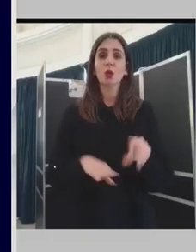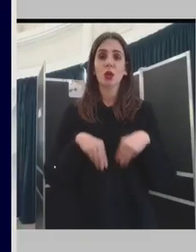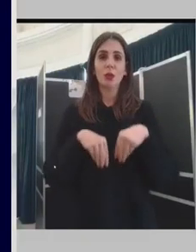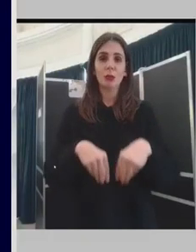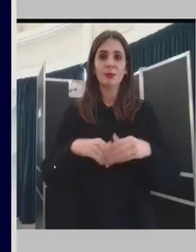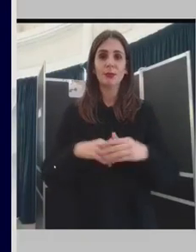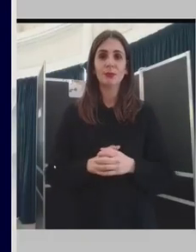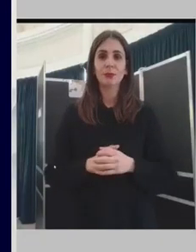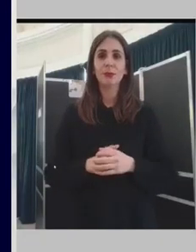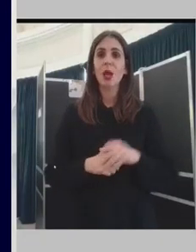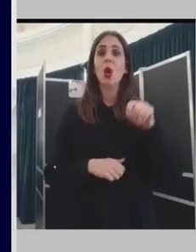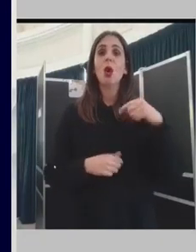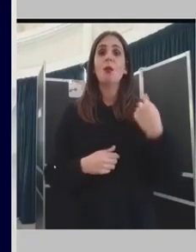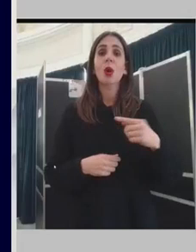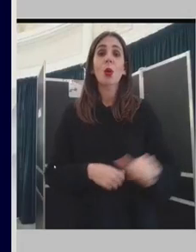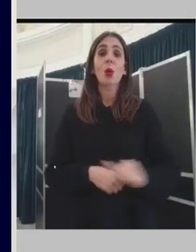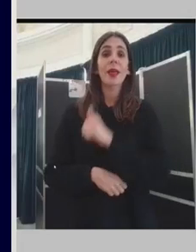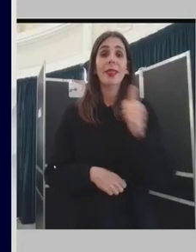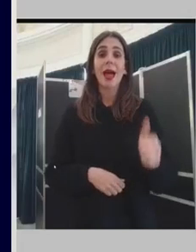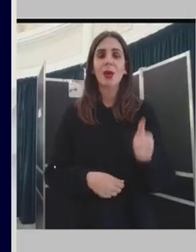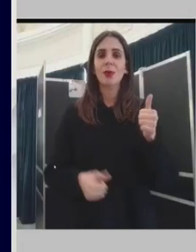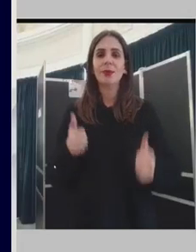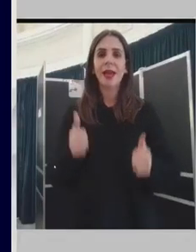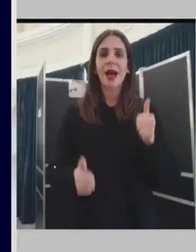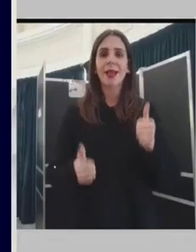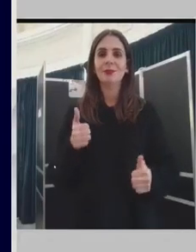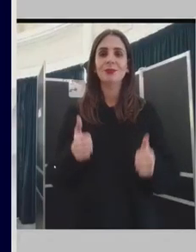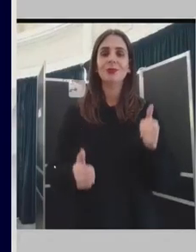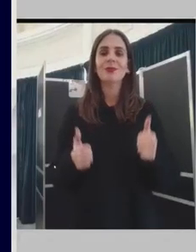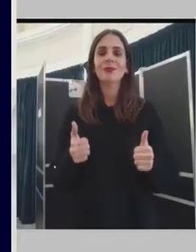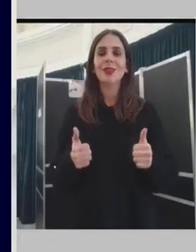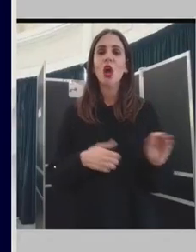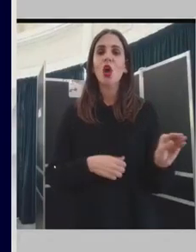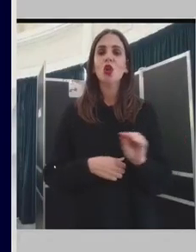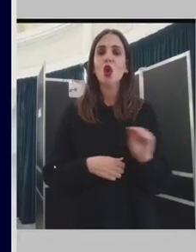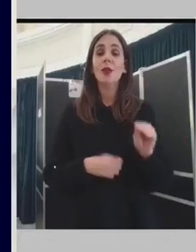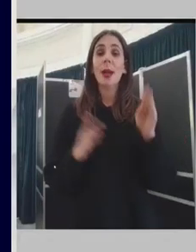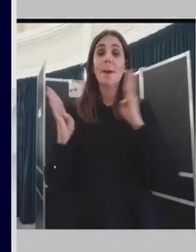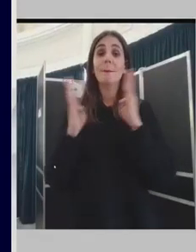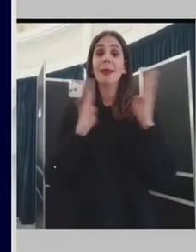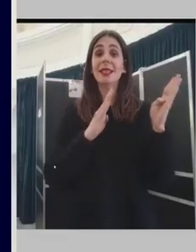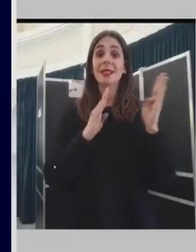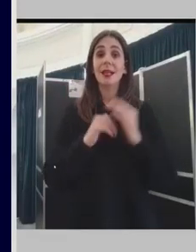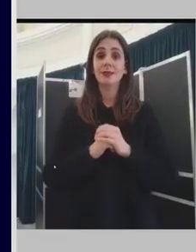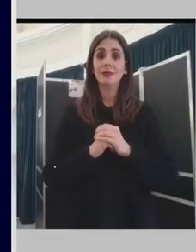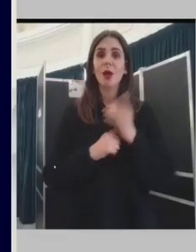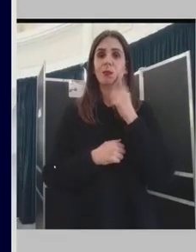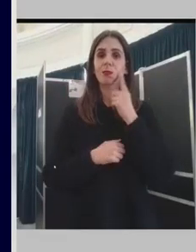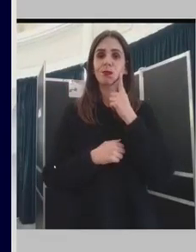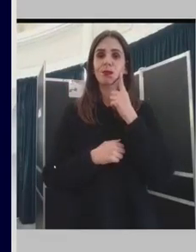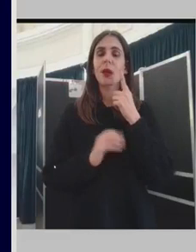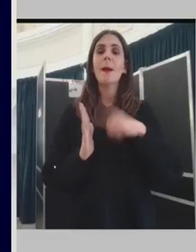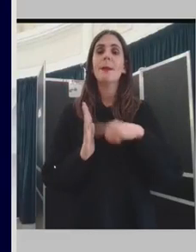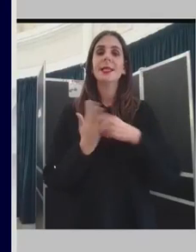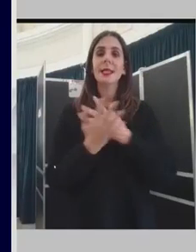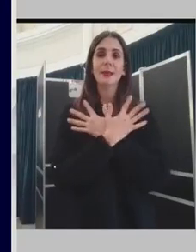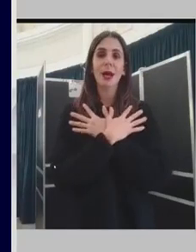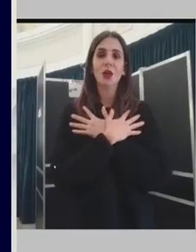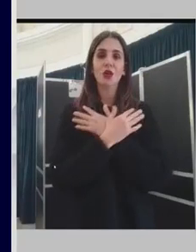Quest'anno le gare si terranno a Pisa sempre nel mese di maggio.